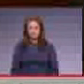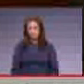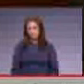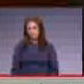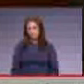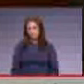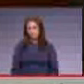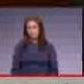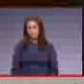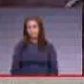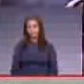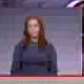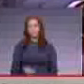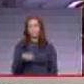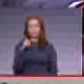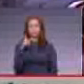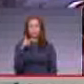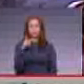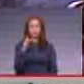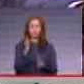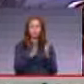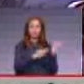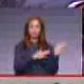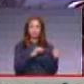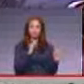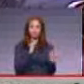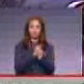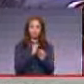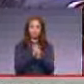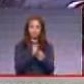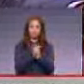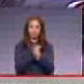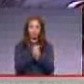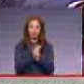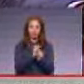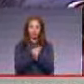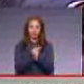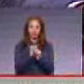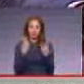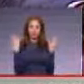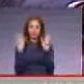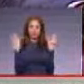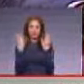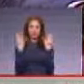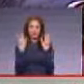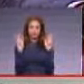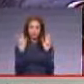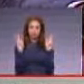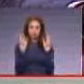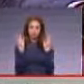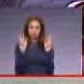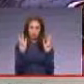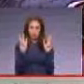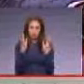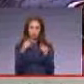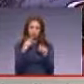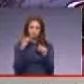حضرتك وعايز افكرك بعمل من اهم الاعمال اللي انت عملتيها تلفزيون زمان، قصة الراحل العظيم مصطفى